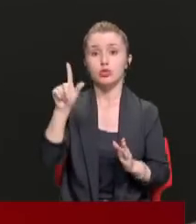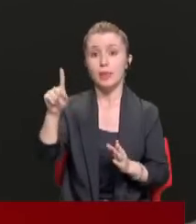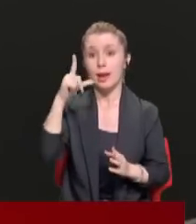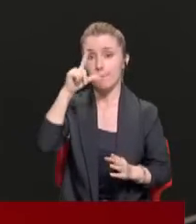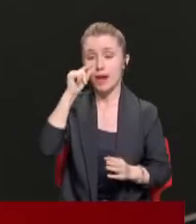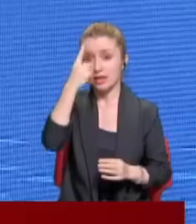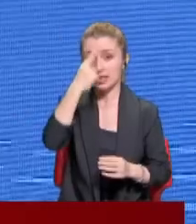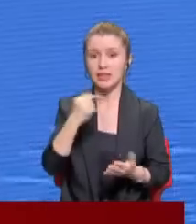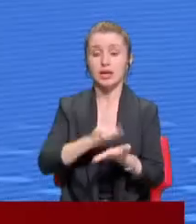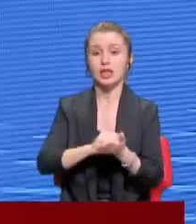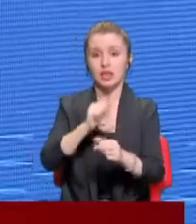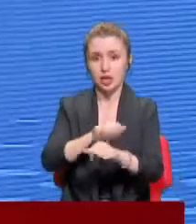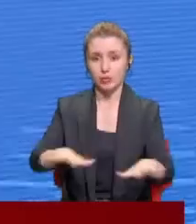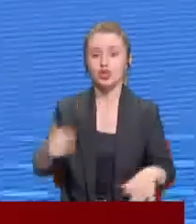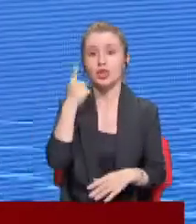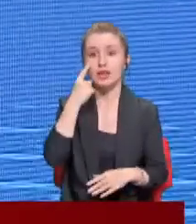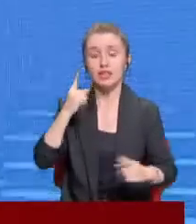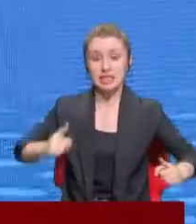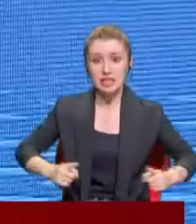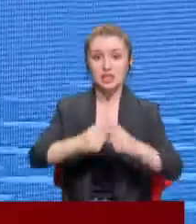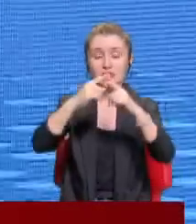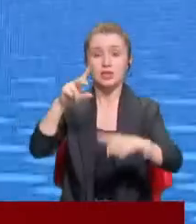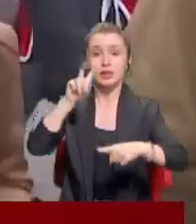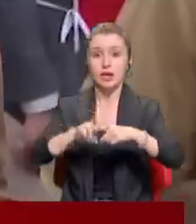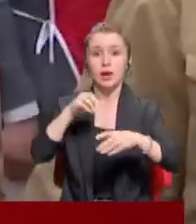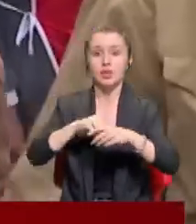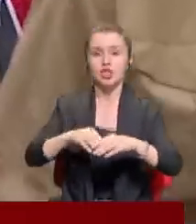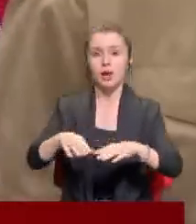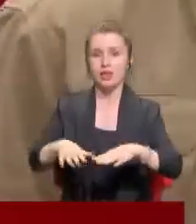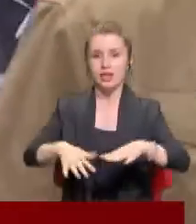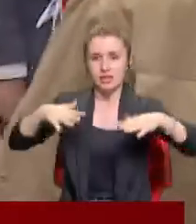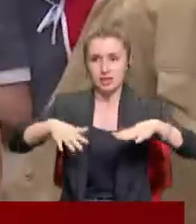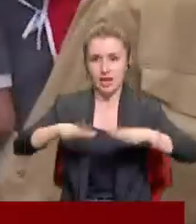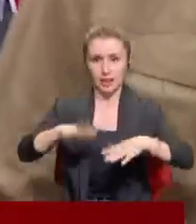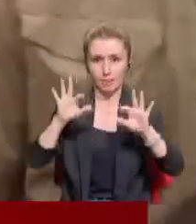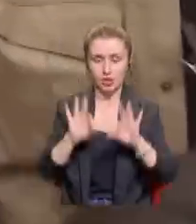gazetede yayımlanacak. Böylece devletin zirvesindeki makam için propaganda dönemi başlayacak.